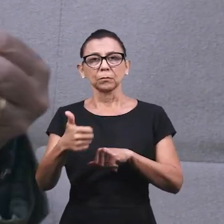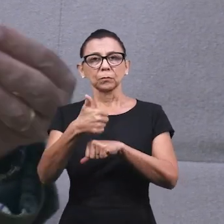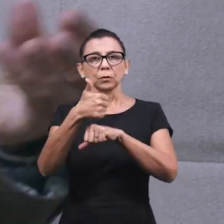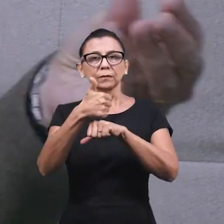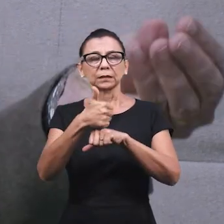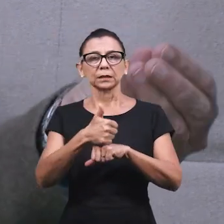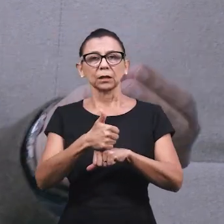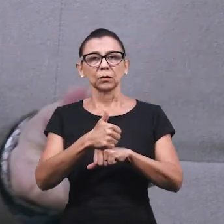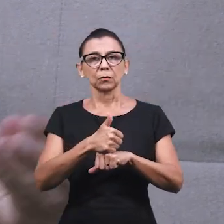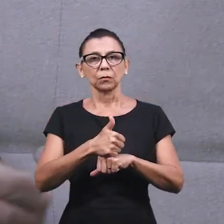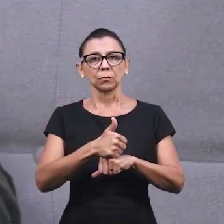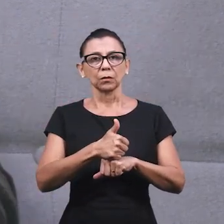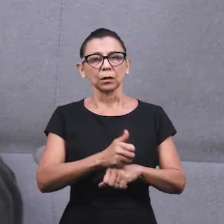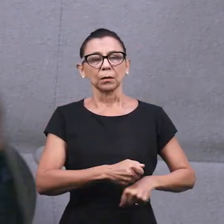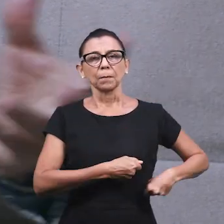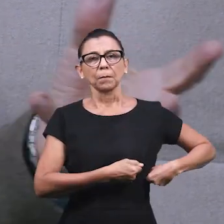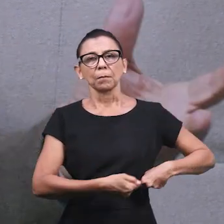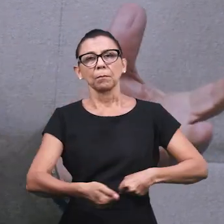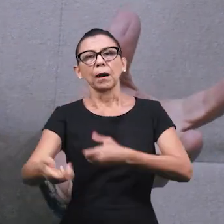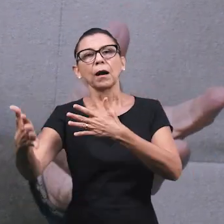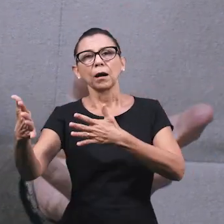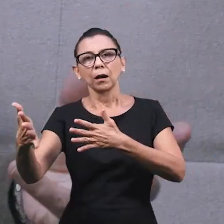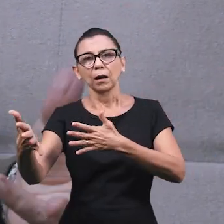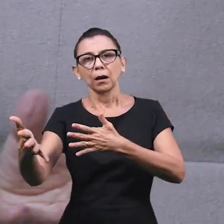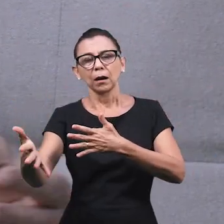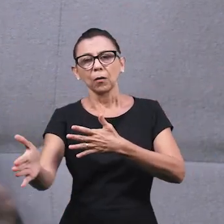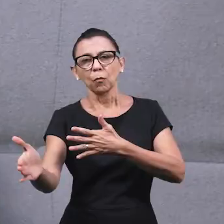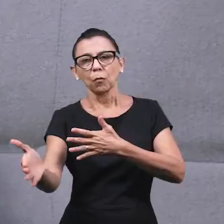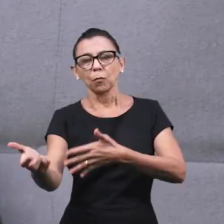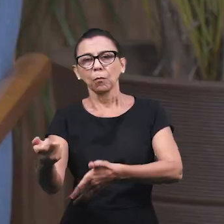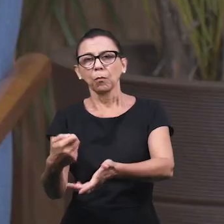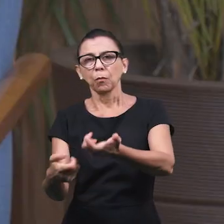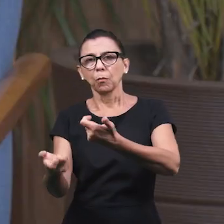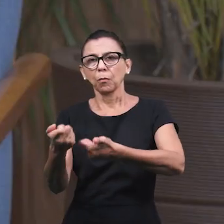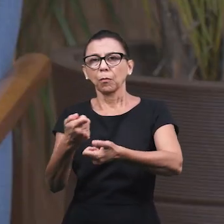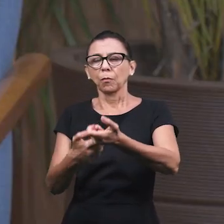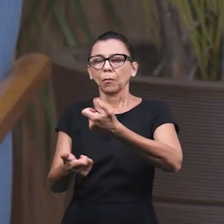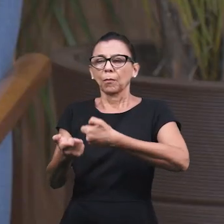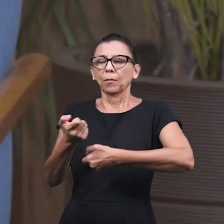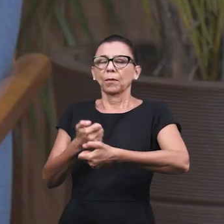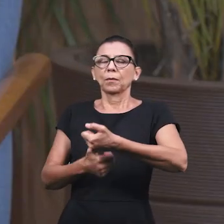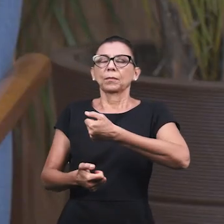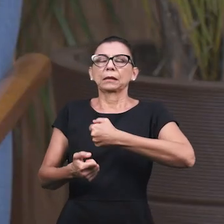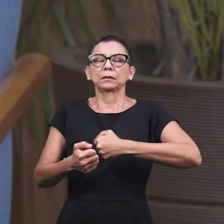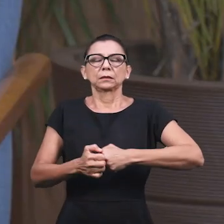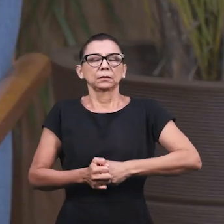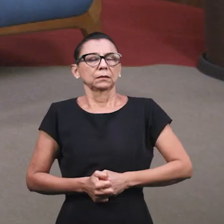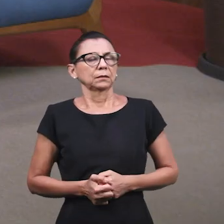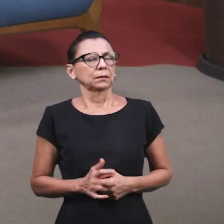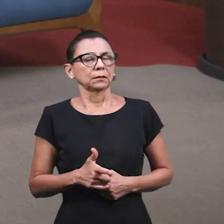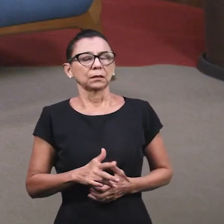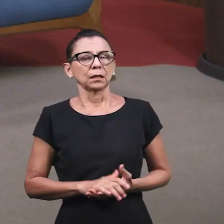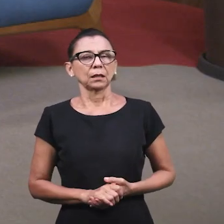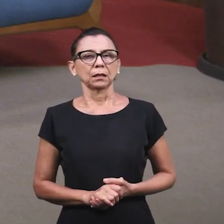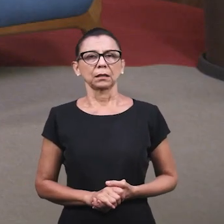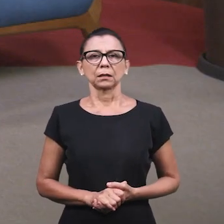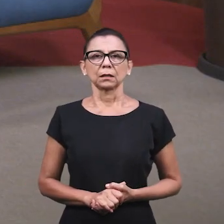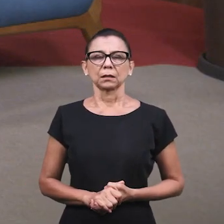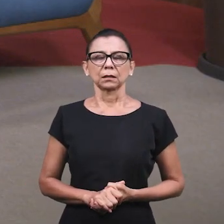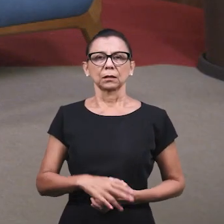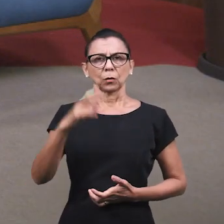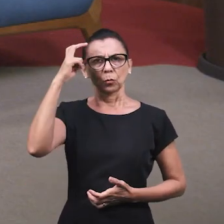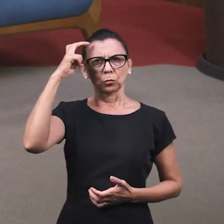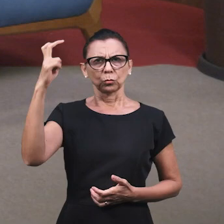Pierre, qui n'avait aucune culture, aucune éloquence, aucun entraînement pour parler en